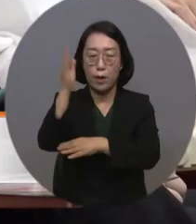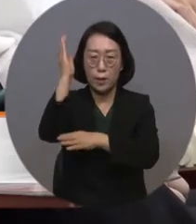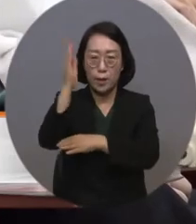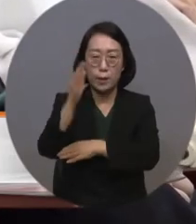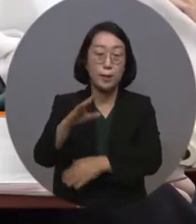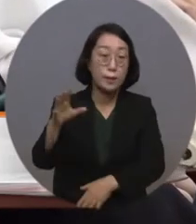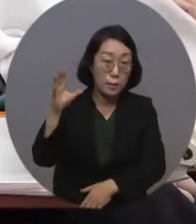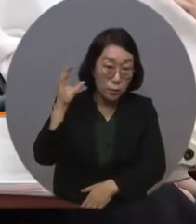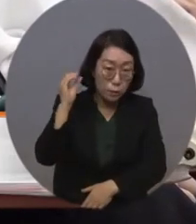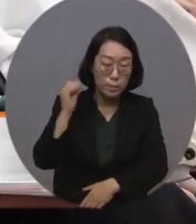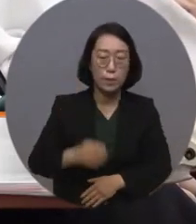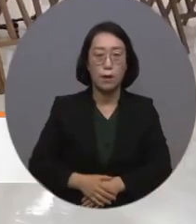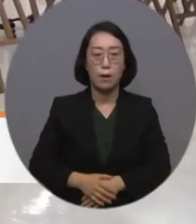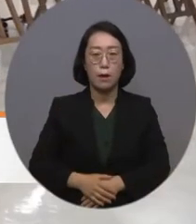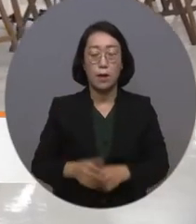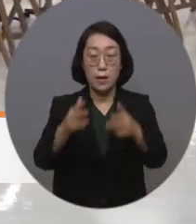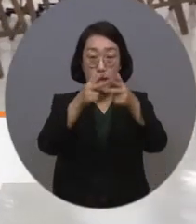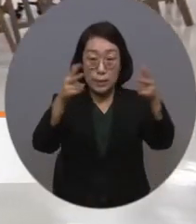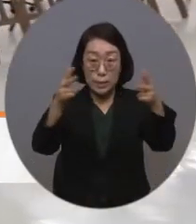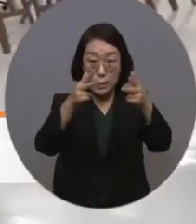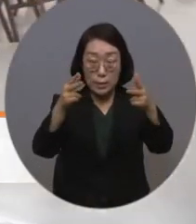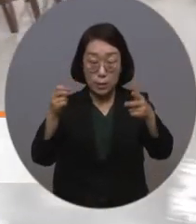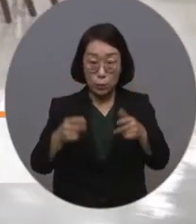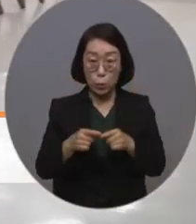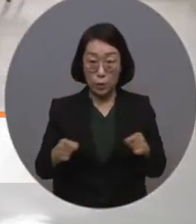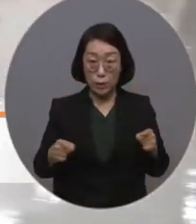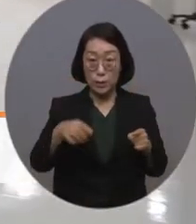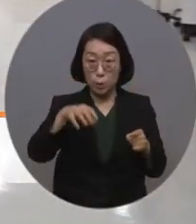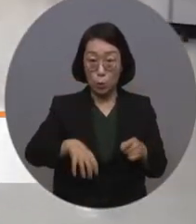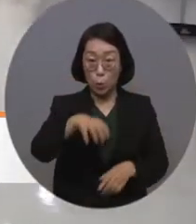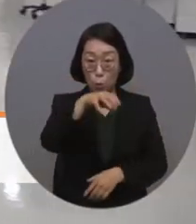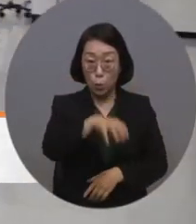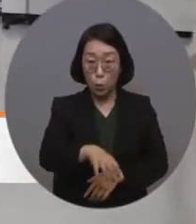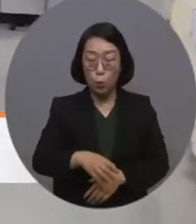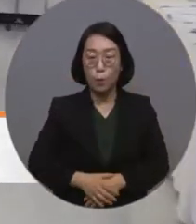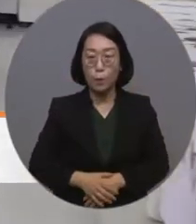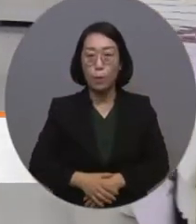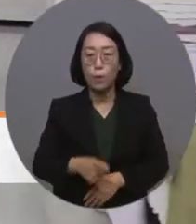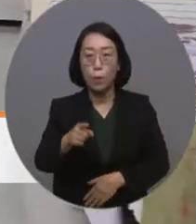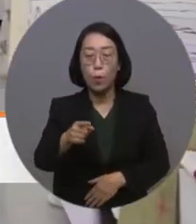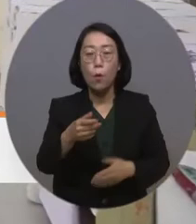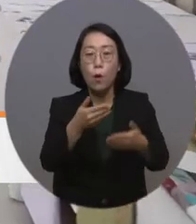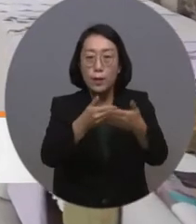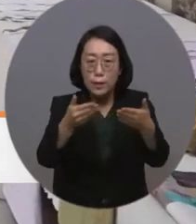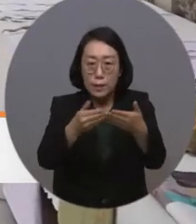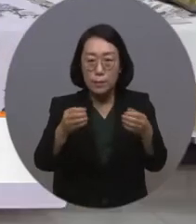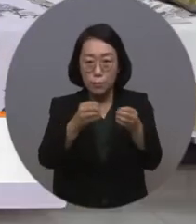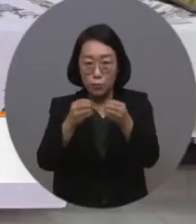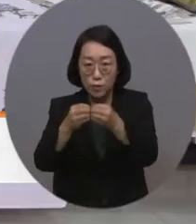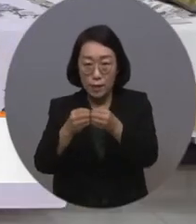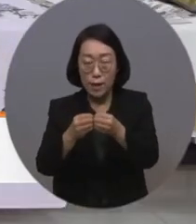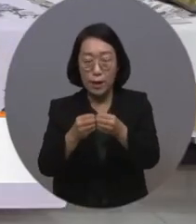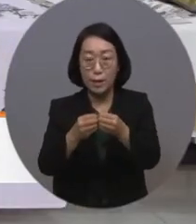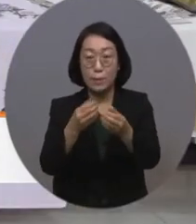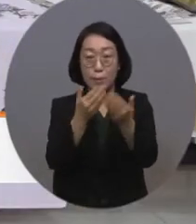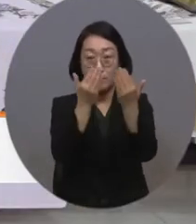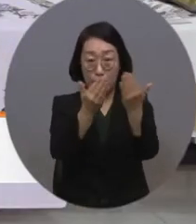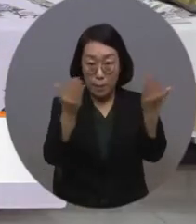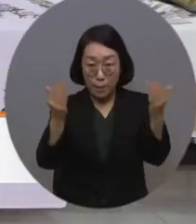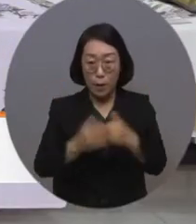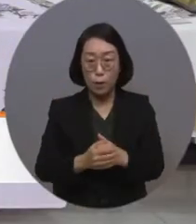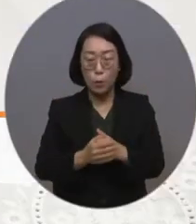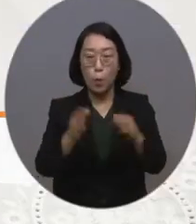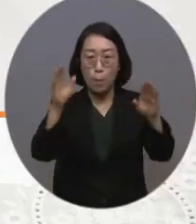발표했습니다. 7층 전시실과 1층 로비에서 성인 문예교실 시화전과 주간 야간